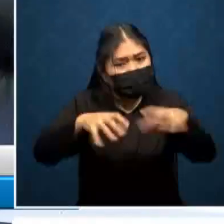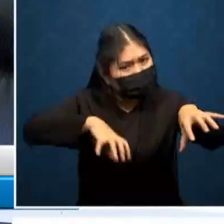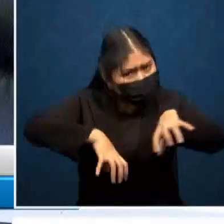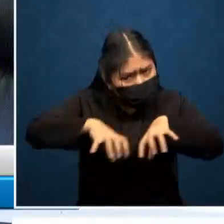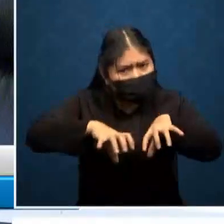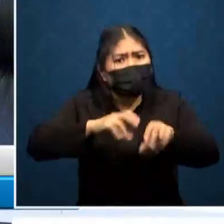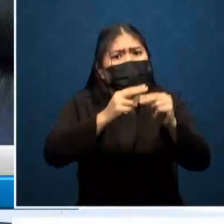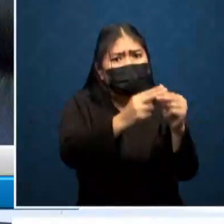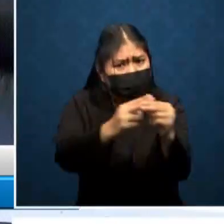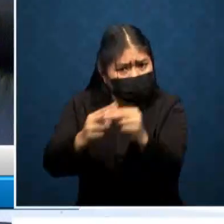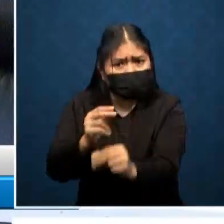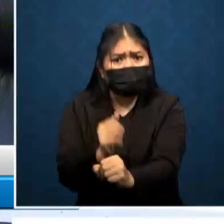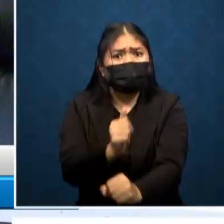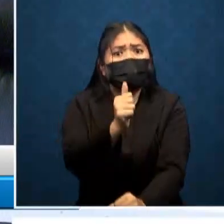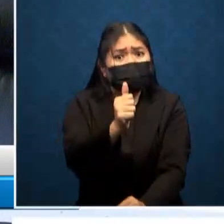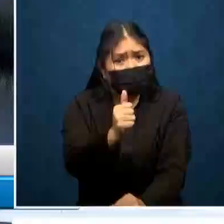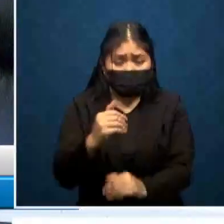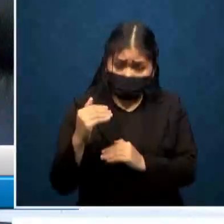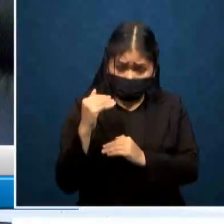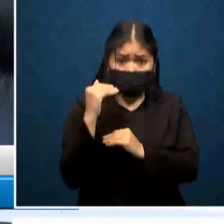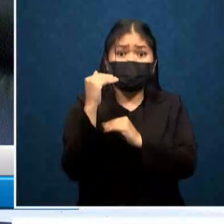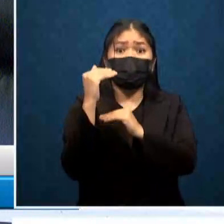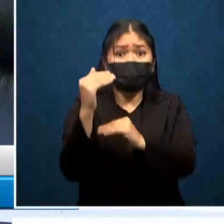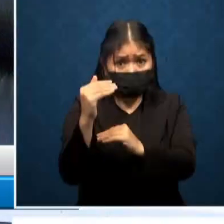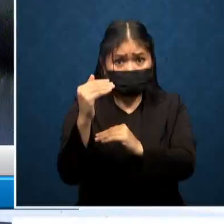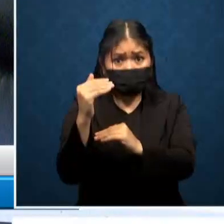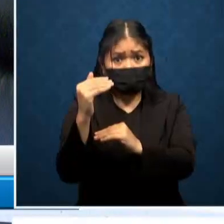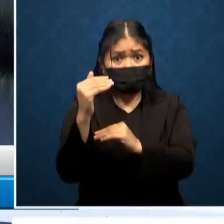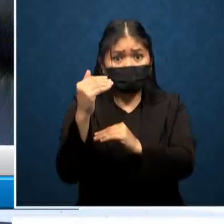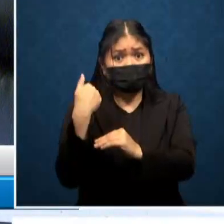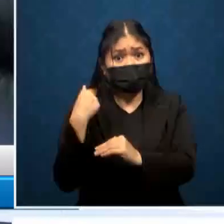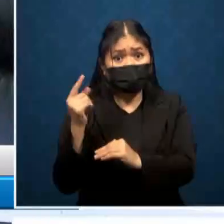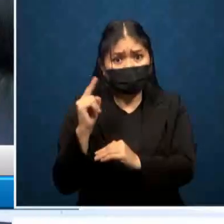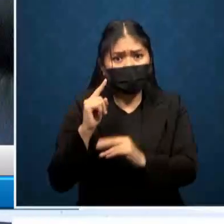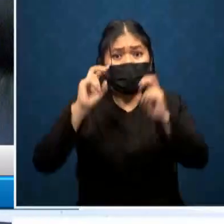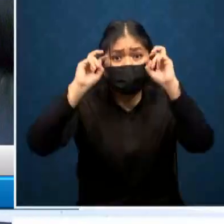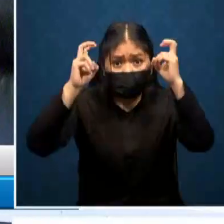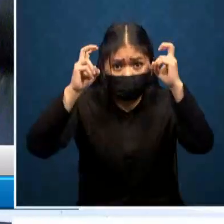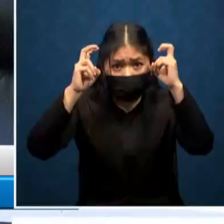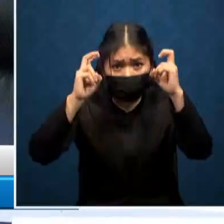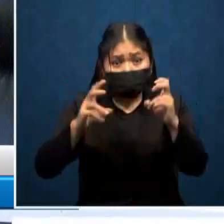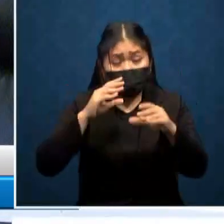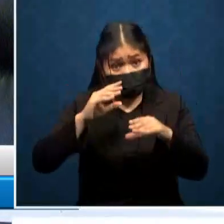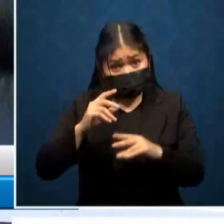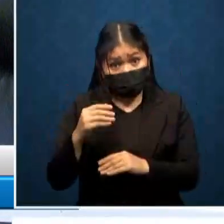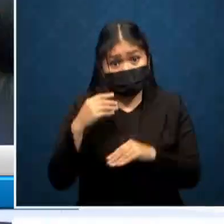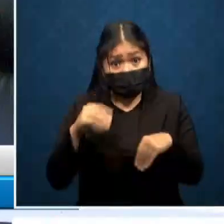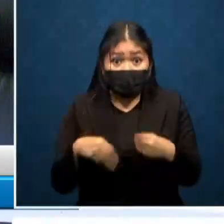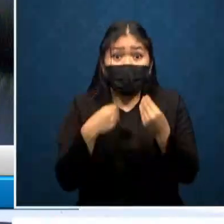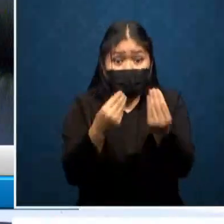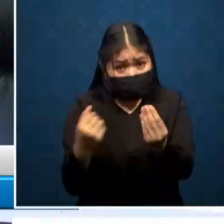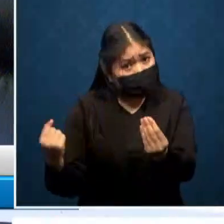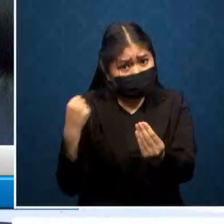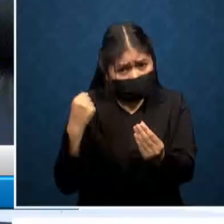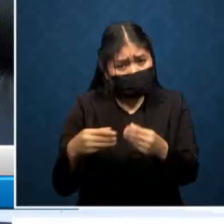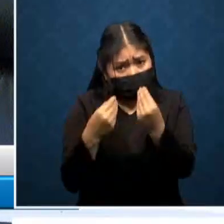การได้ในข้อจำกัดที่ในหัวข้อที่ถูกมอบอำนาจไปนะครับอาจจะย